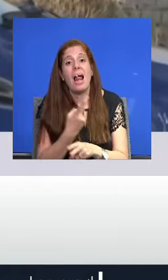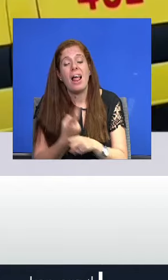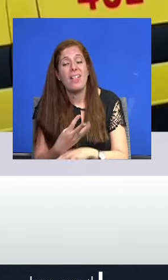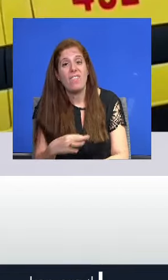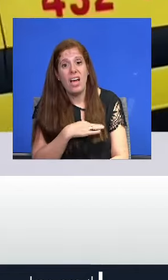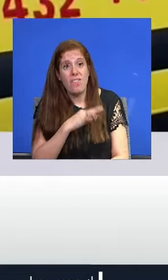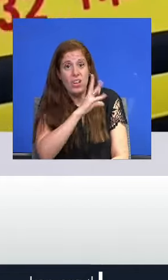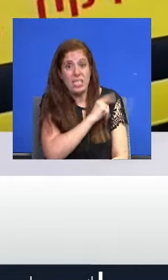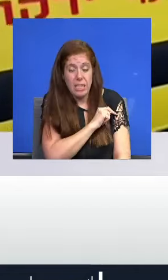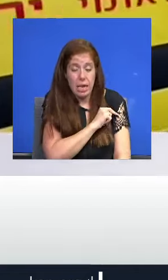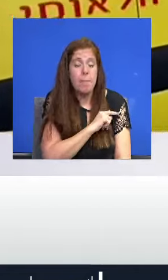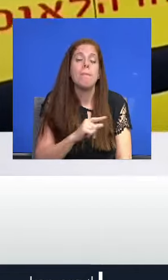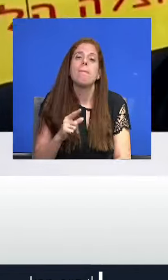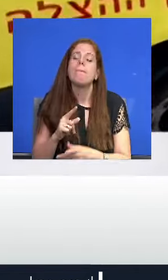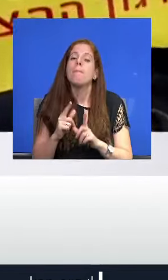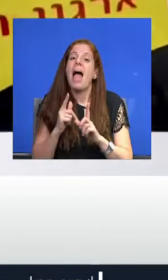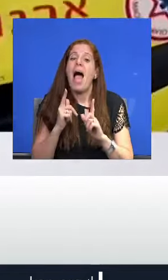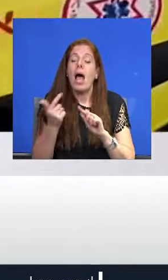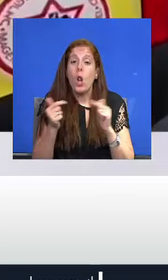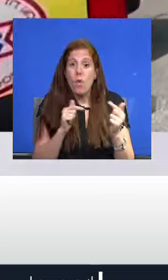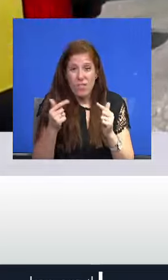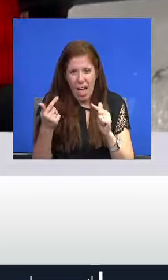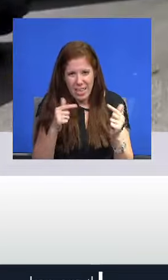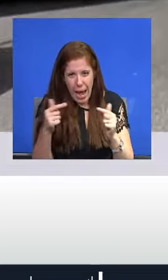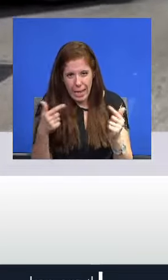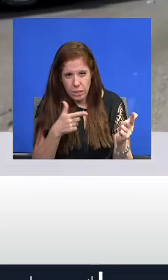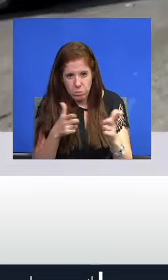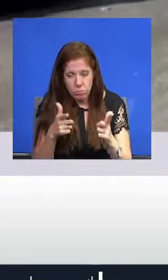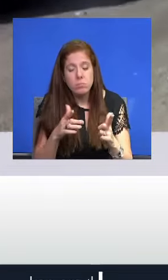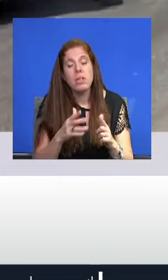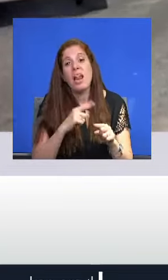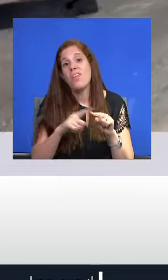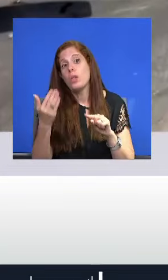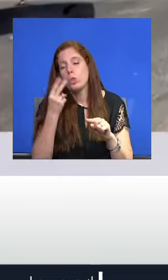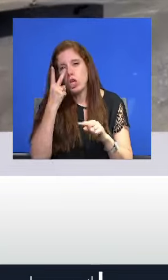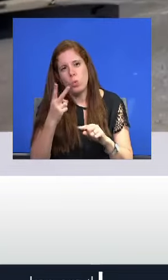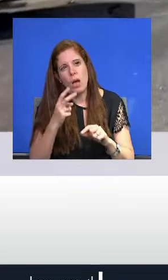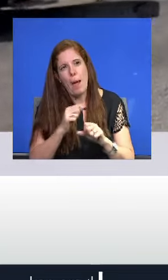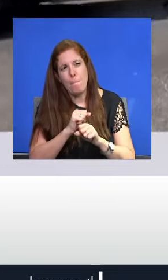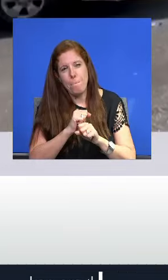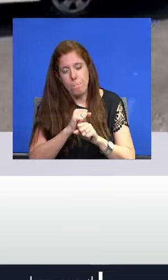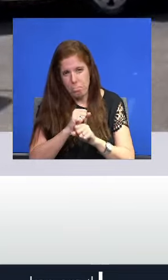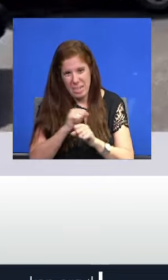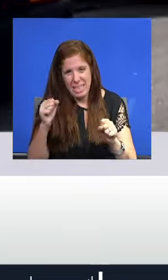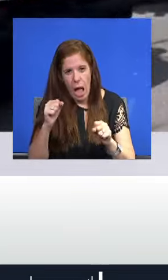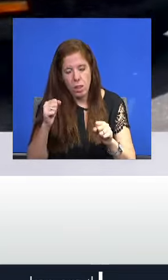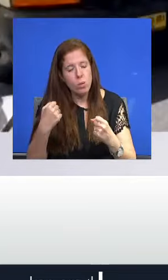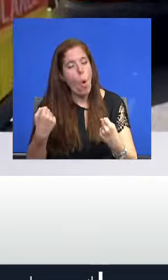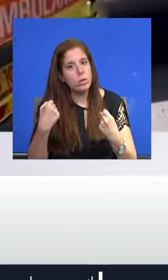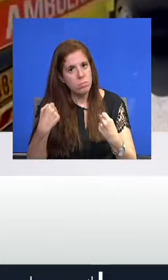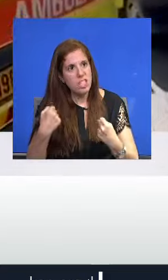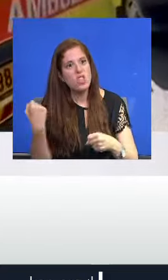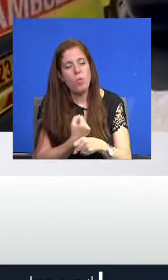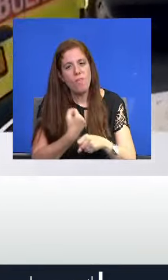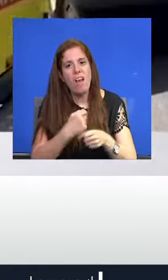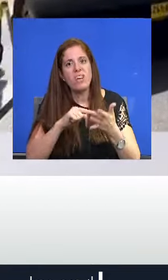בחילופי הירי. בפעם שעברה, לפני קצת יותר מחודש, ראינו גם מטען די עוצמתי שהופעל והביא לפציעתם